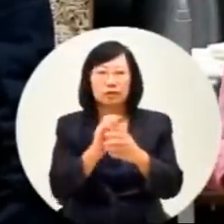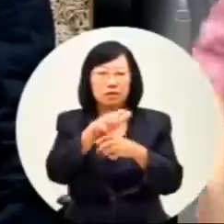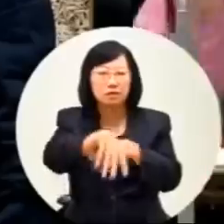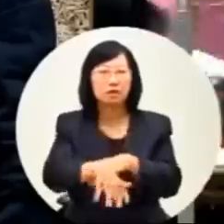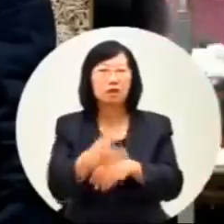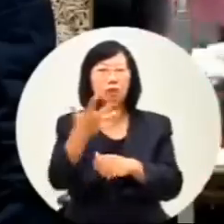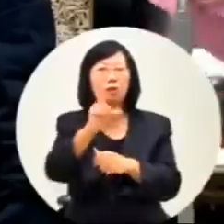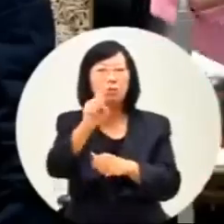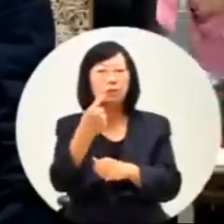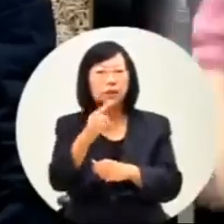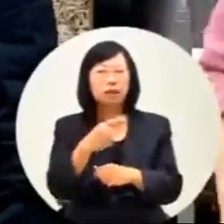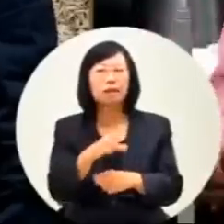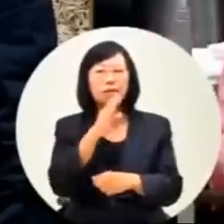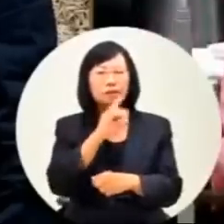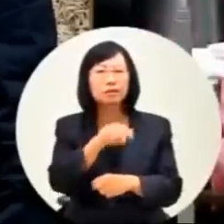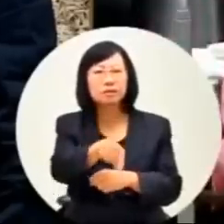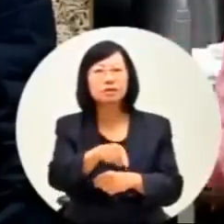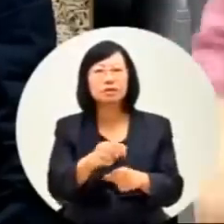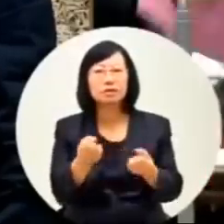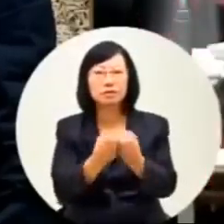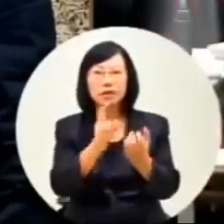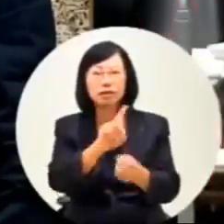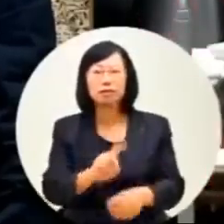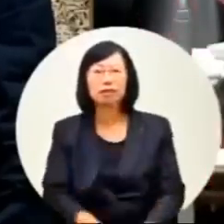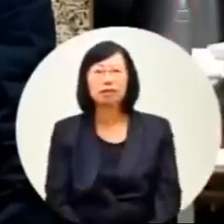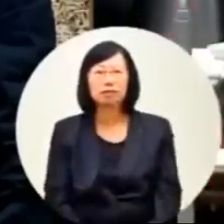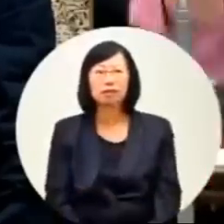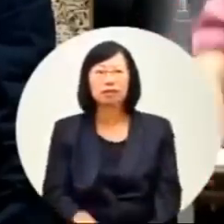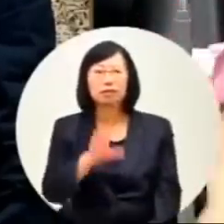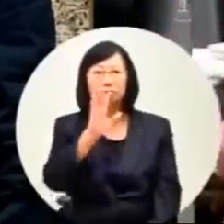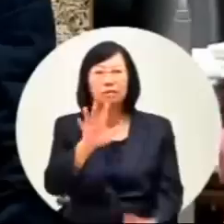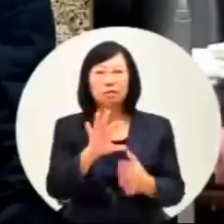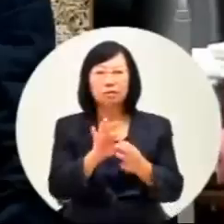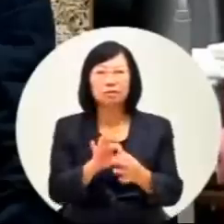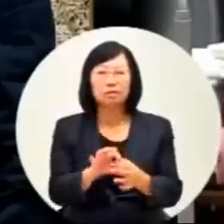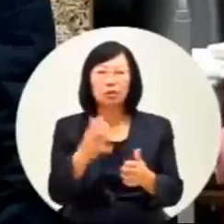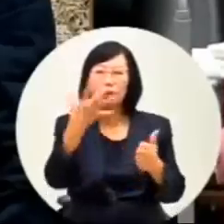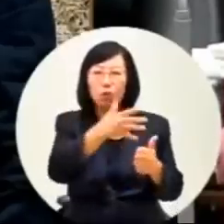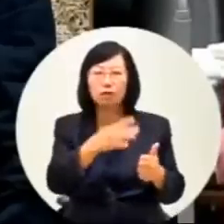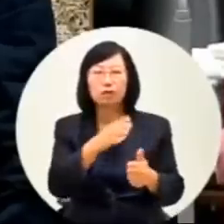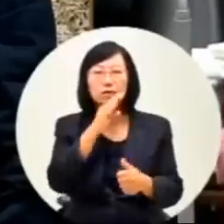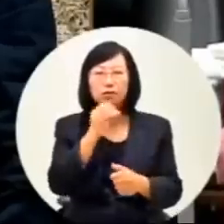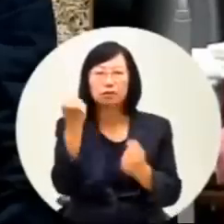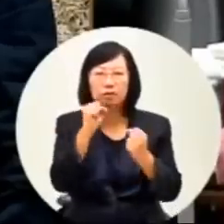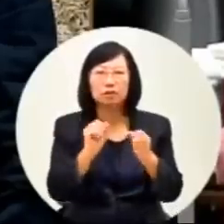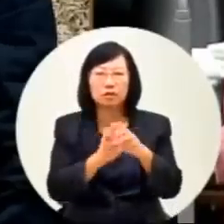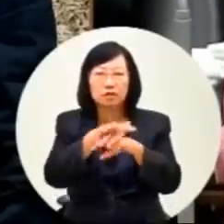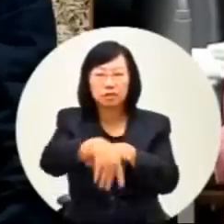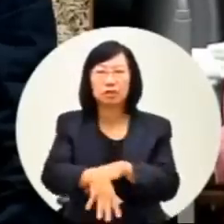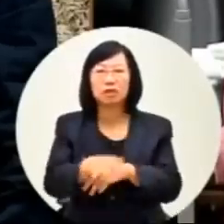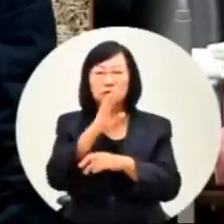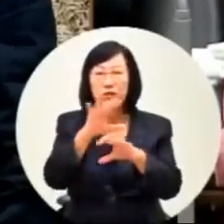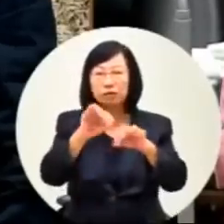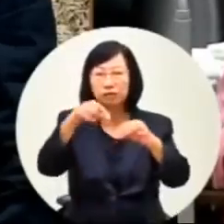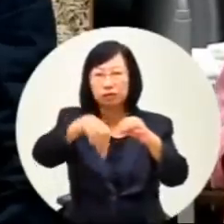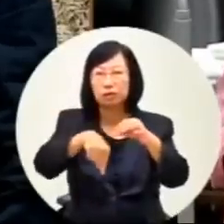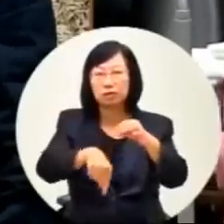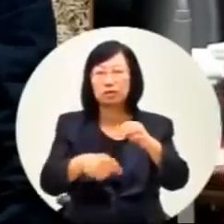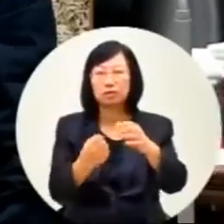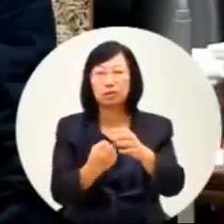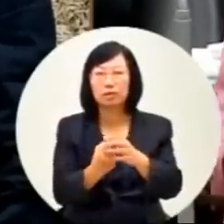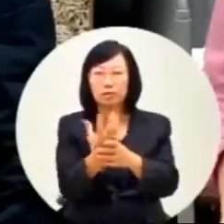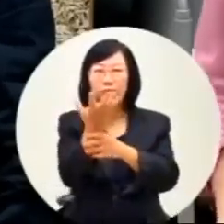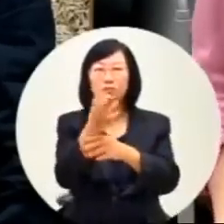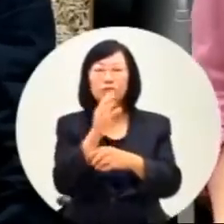交通部观光局申请了4500万预算。 他怎么来的？ 冷泉，他就是弟弟的冷泉啊。 胡说八